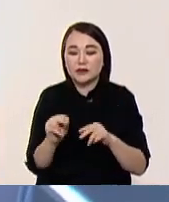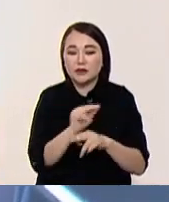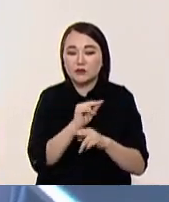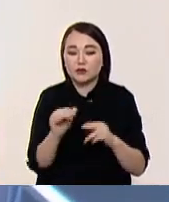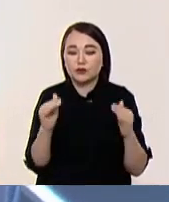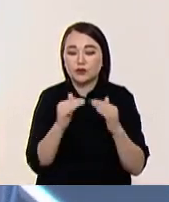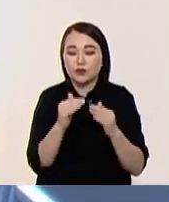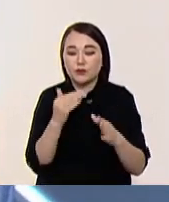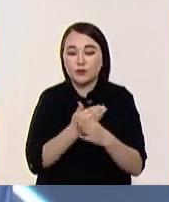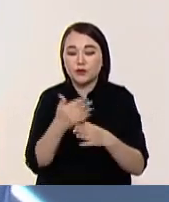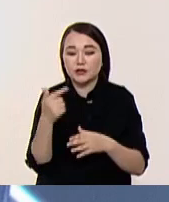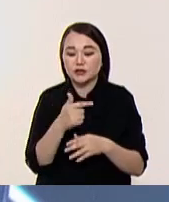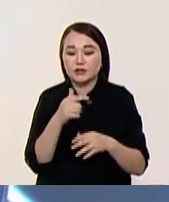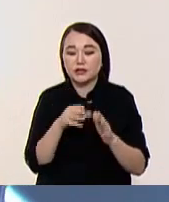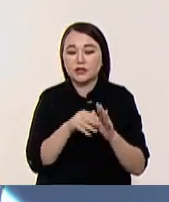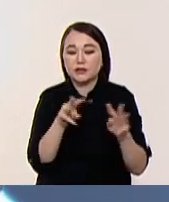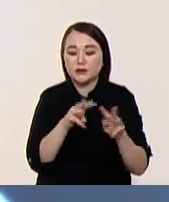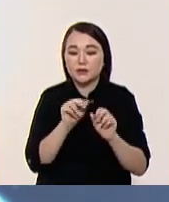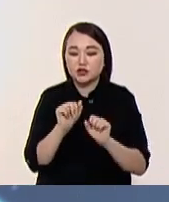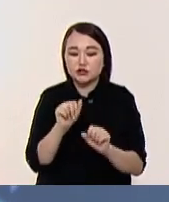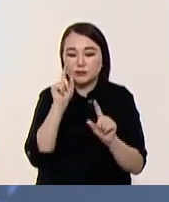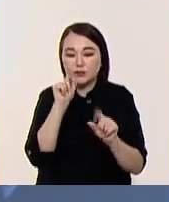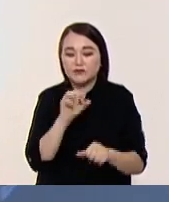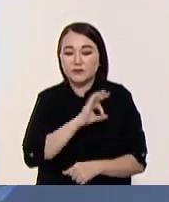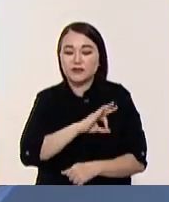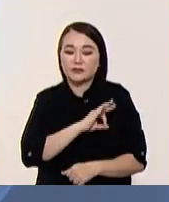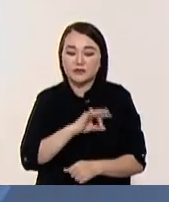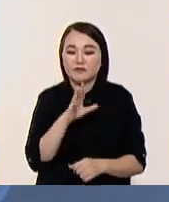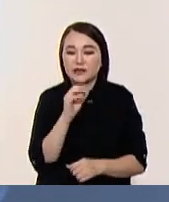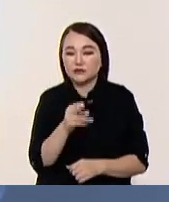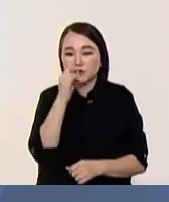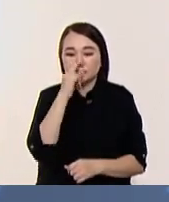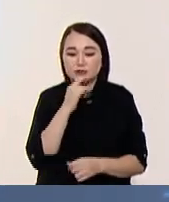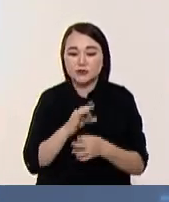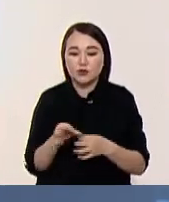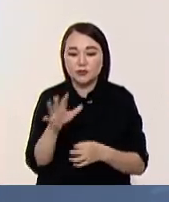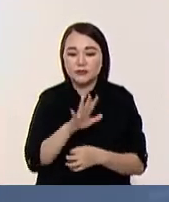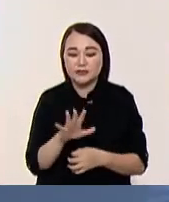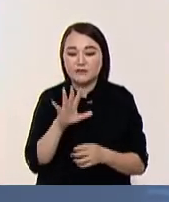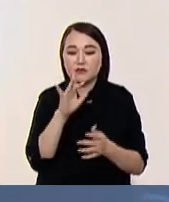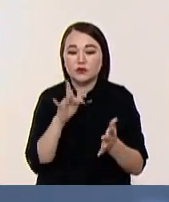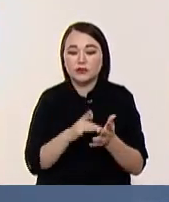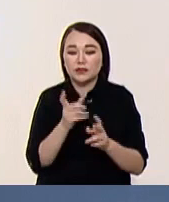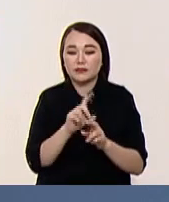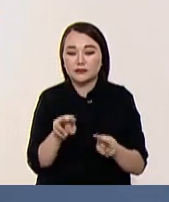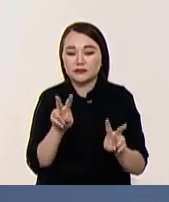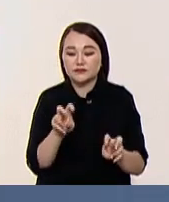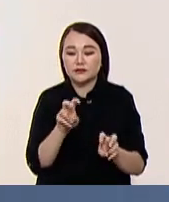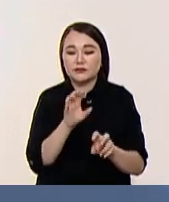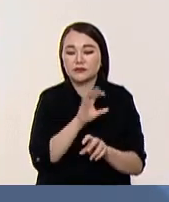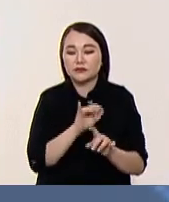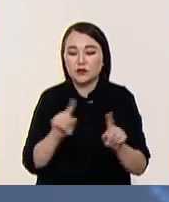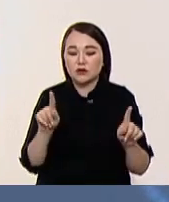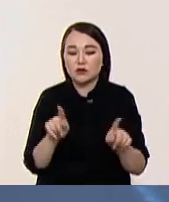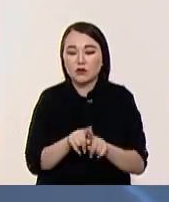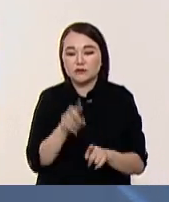А помогли в этом горожанам в Департаменте по защите прав потребителей Восточно-Казахстанской области. В городе это называют прецедентом,